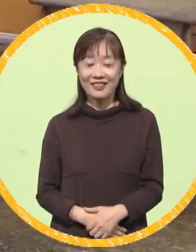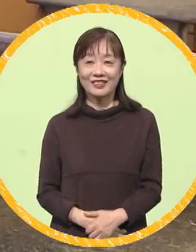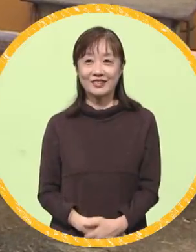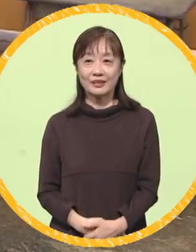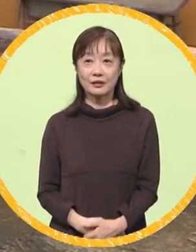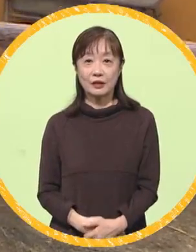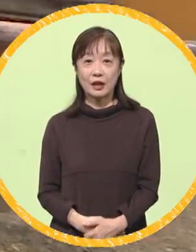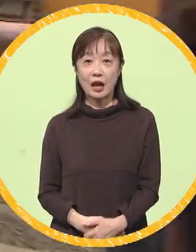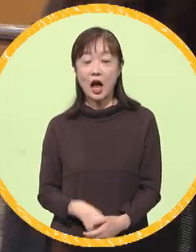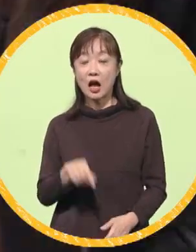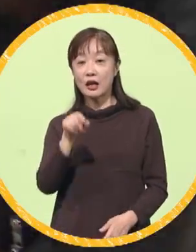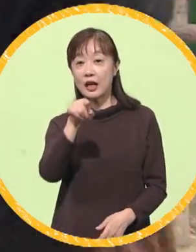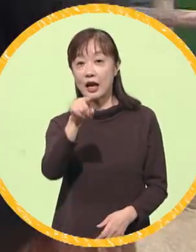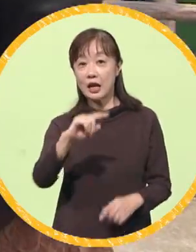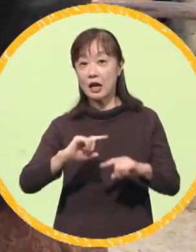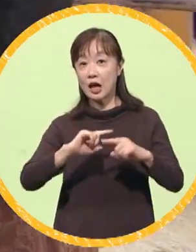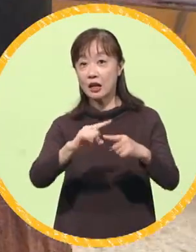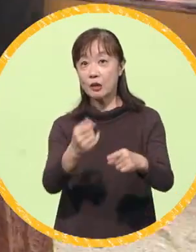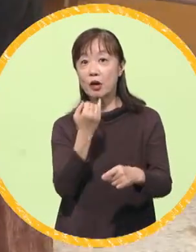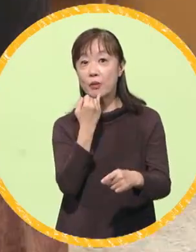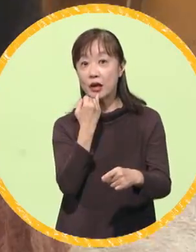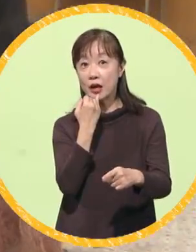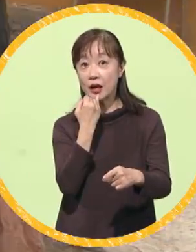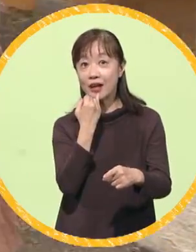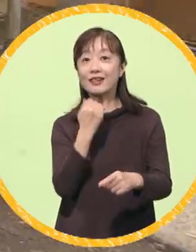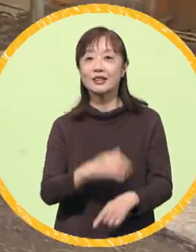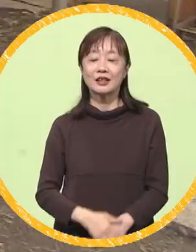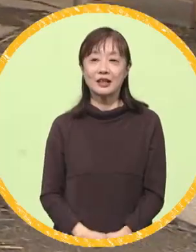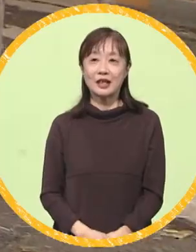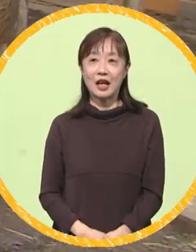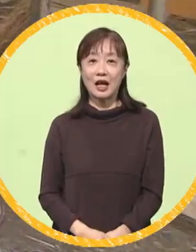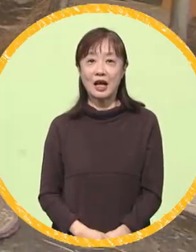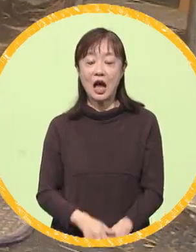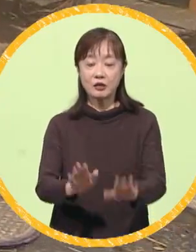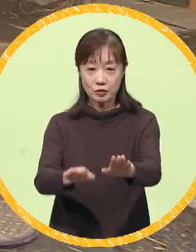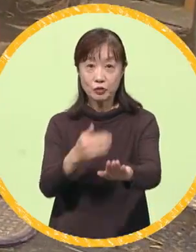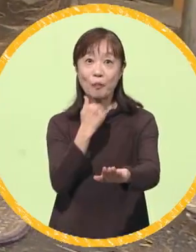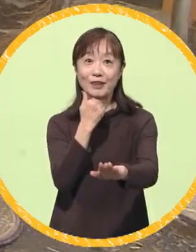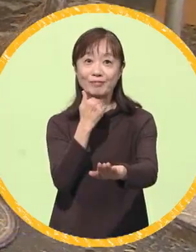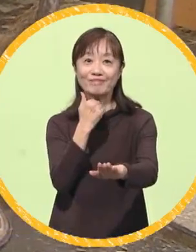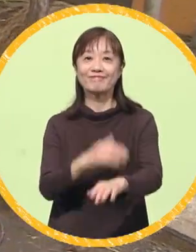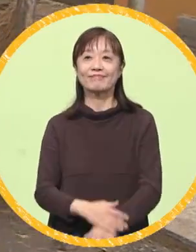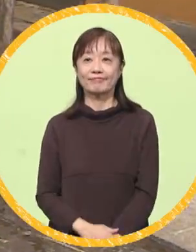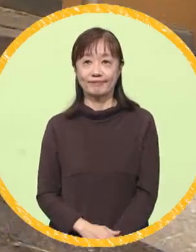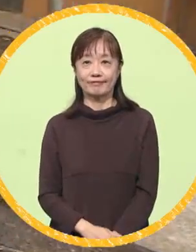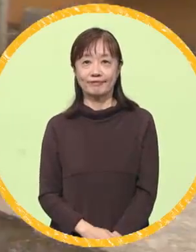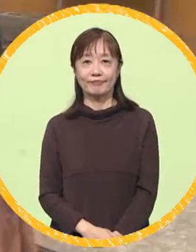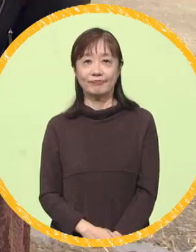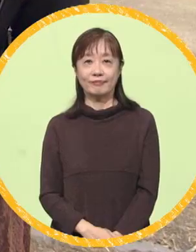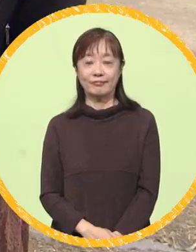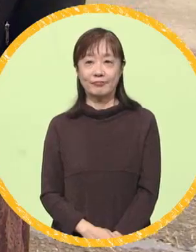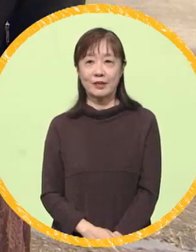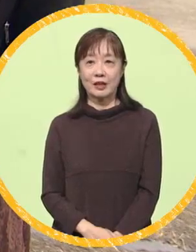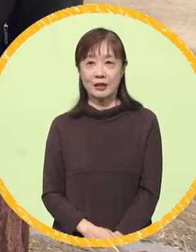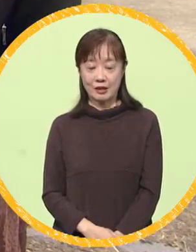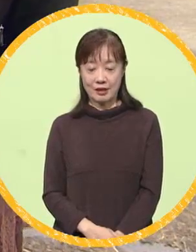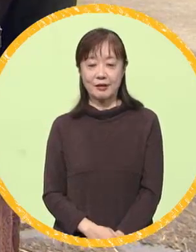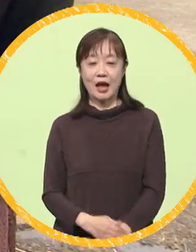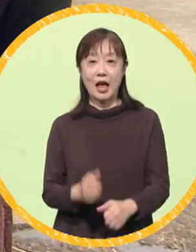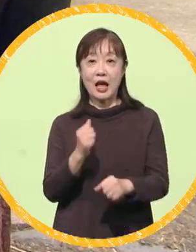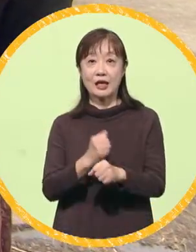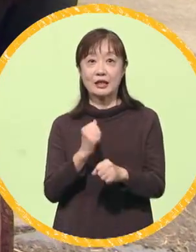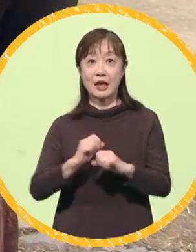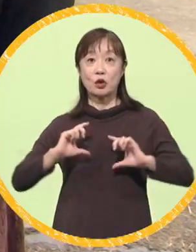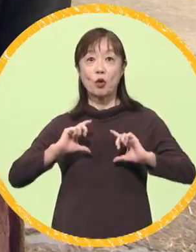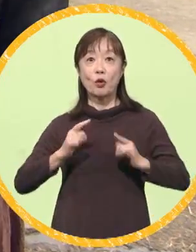ょっと中見せてもらってもいいですか？ はい、 お邪魔します。 ちょっと待ってください。 はい、何ですか？ 先に作業着と長靴